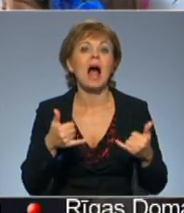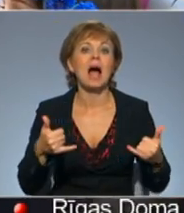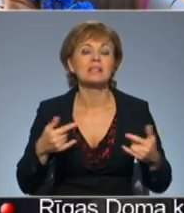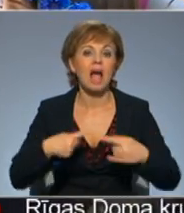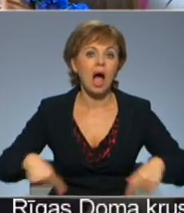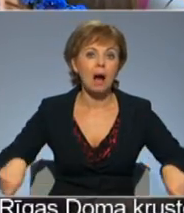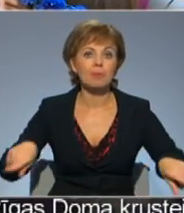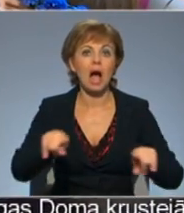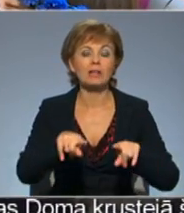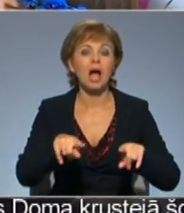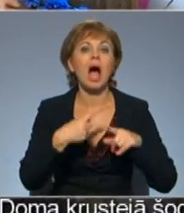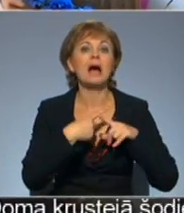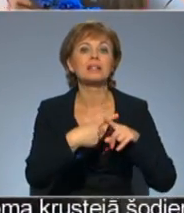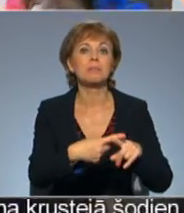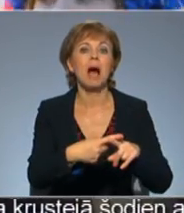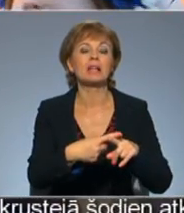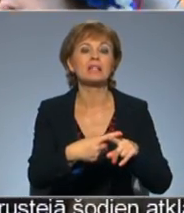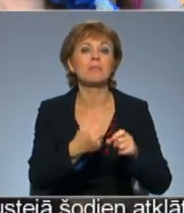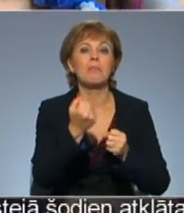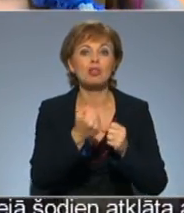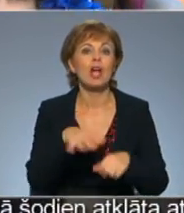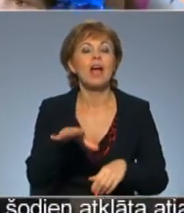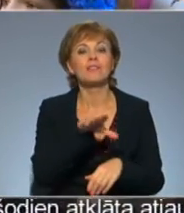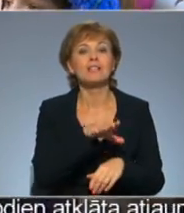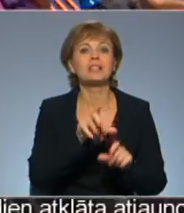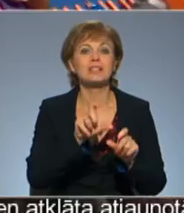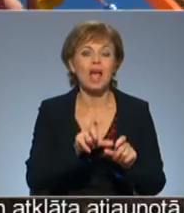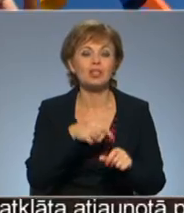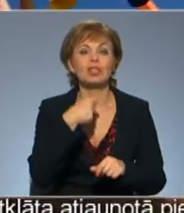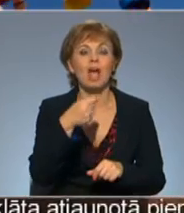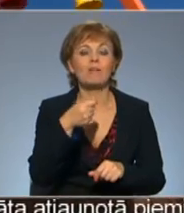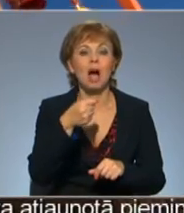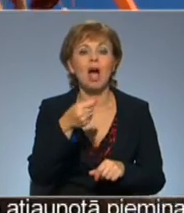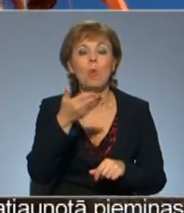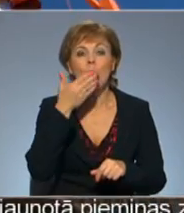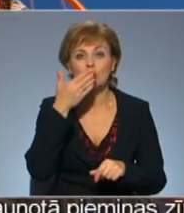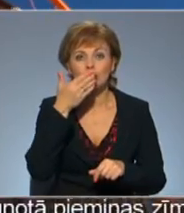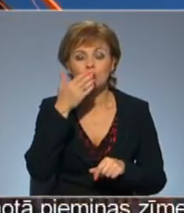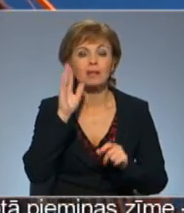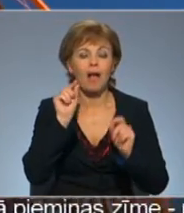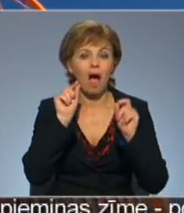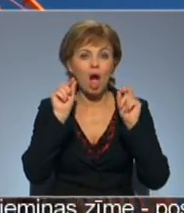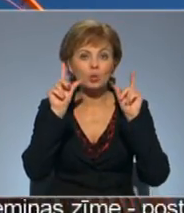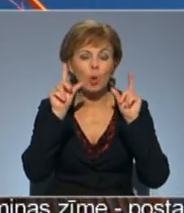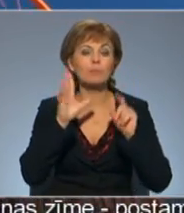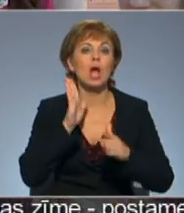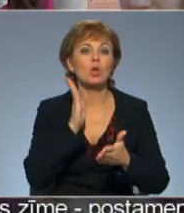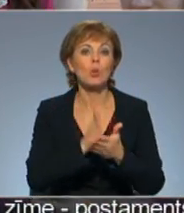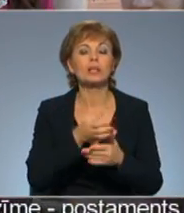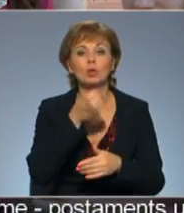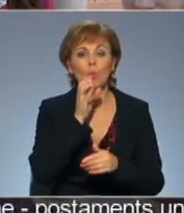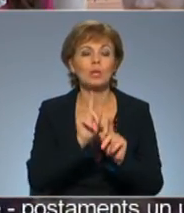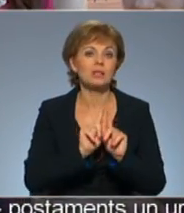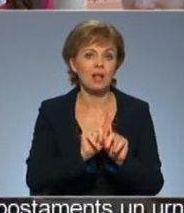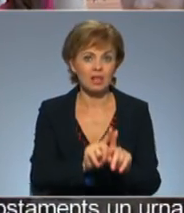tajai ātrās palīdzības mašīnai. Un tad vienkārši viss sēdē, visiem tur ožumos pirti lika pie deguna, lai viņi attopās. Un jā. Noteikti ūdens jāņem